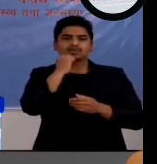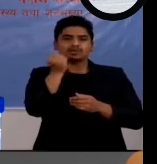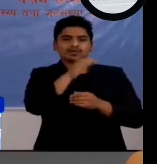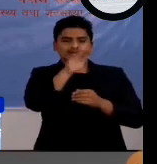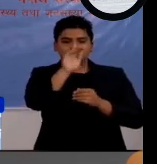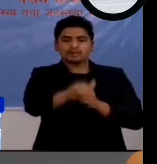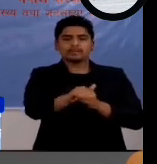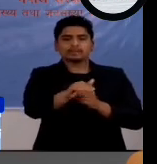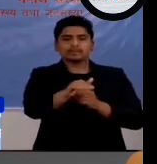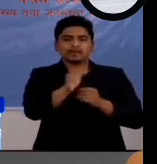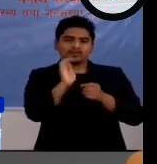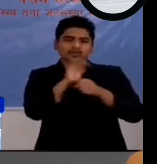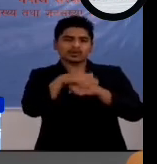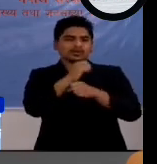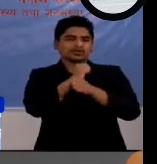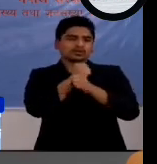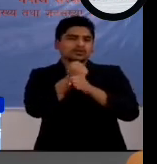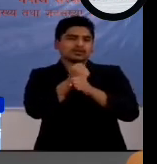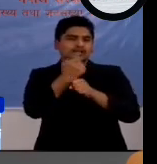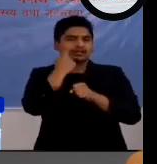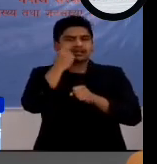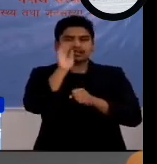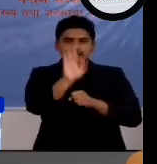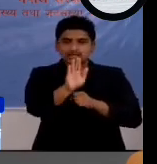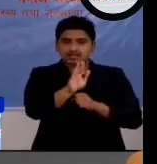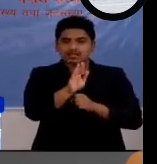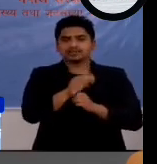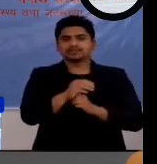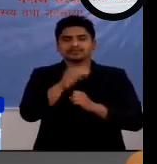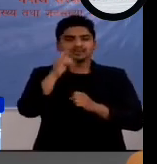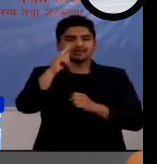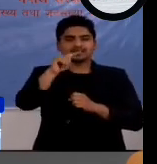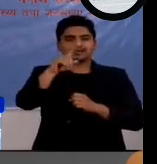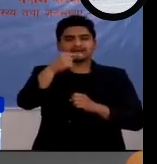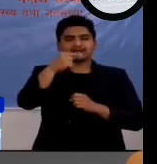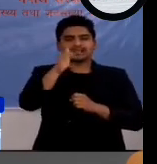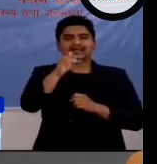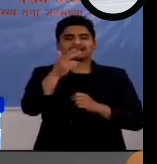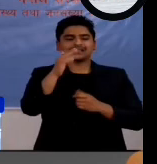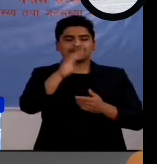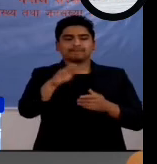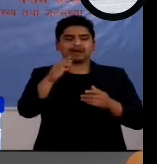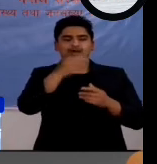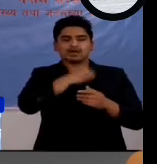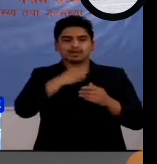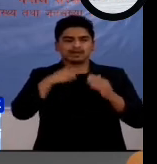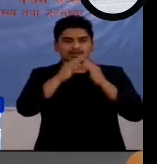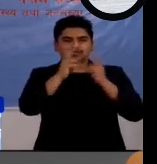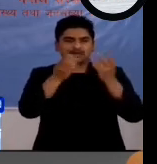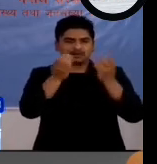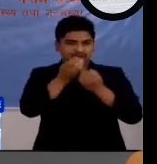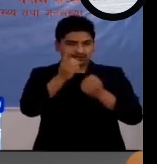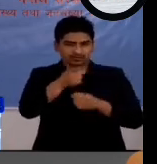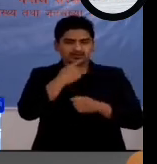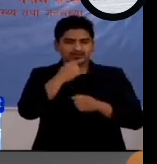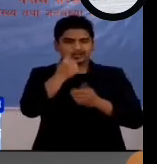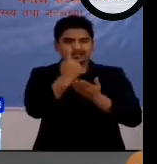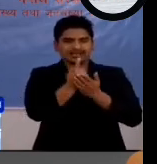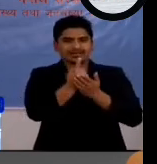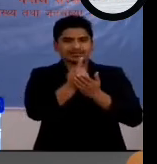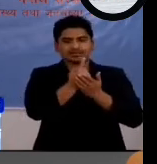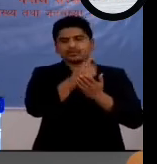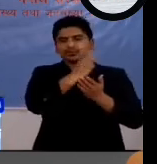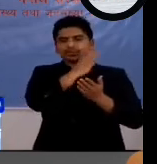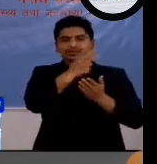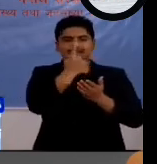वर्षभन्दा मुनिका शिशुहरूमा चाहिँ अलि जोखिम उच्च हुने भन्ने देखिएको छ। कान्ति बाल अस्पतालको कुरा गर्नुपर्दा यो कान्ति बाल अस्पताल काठमाडौँको